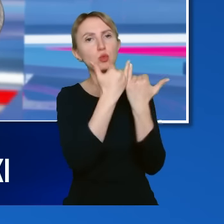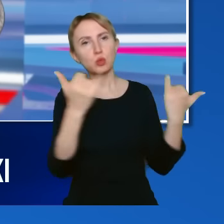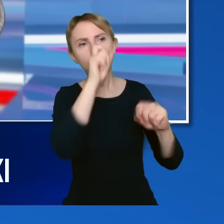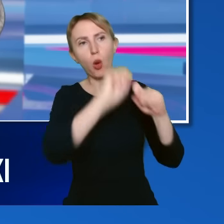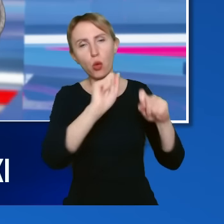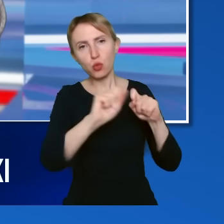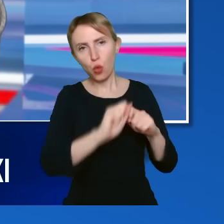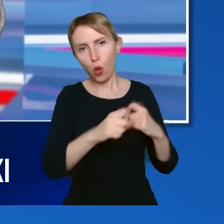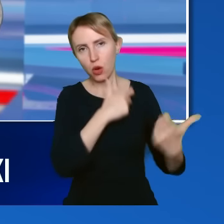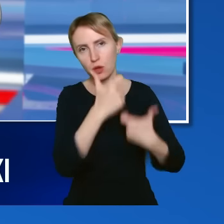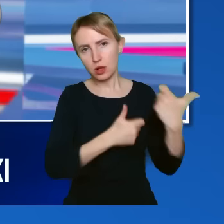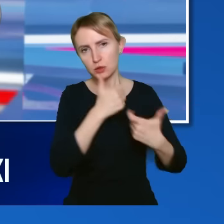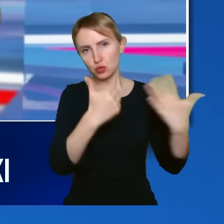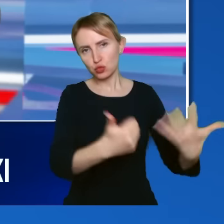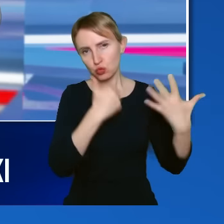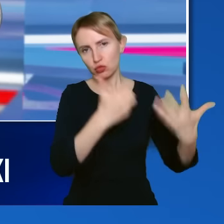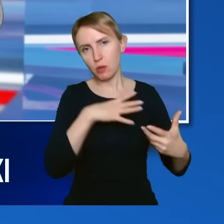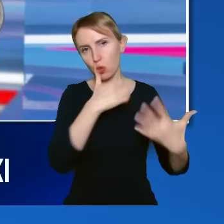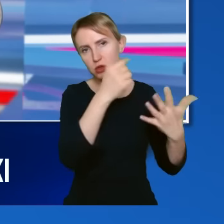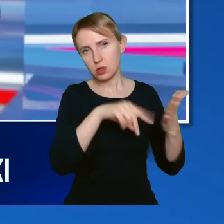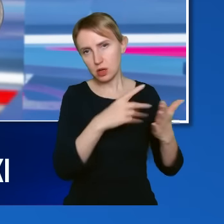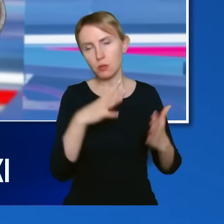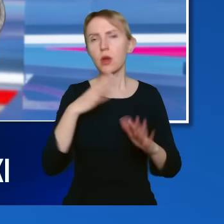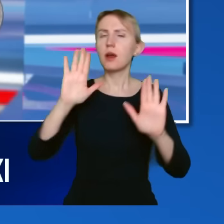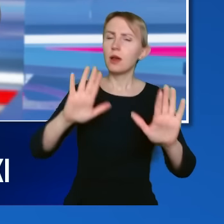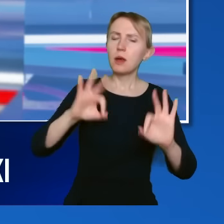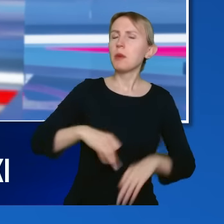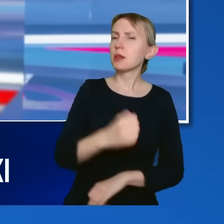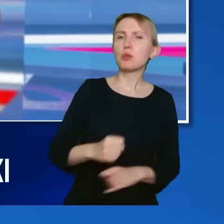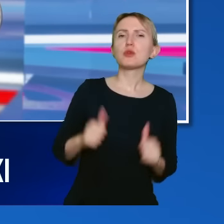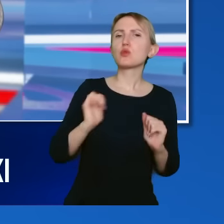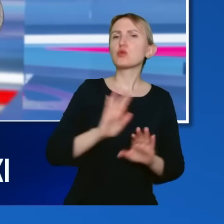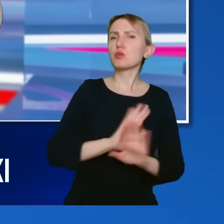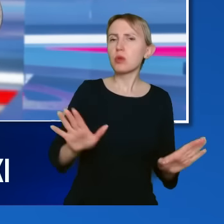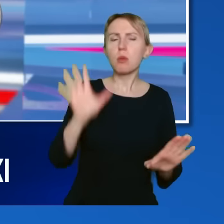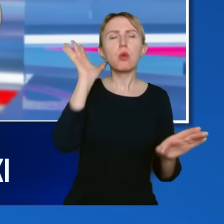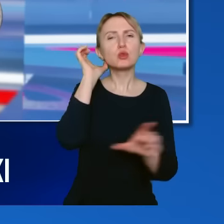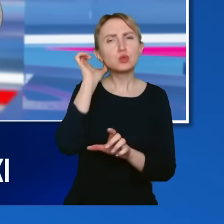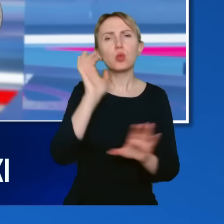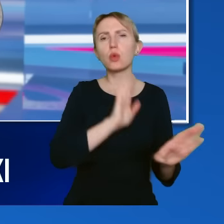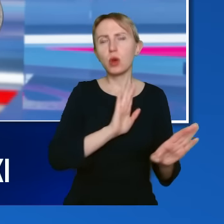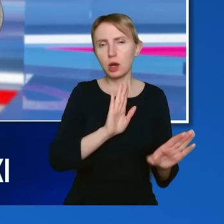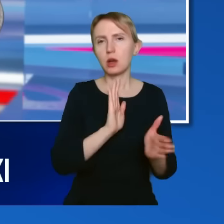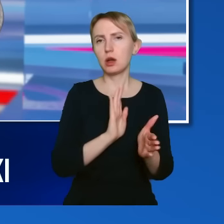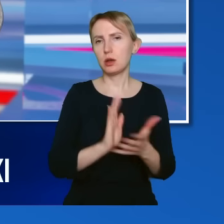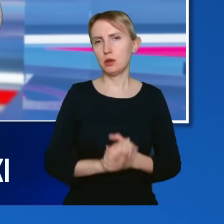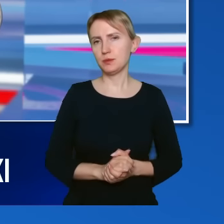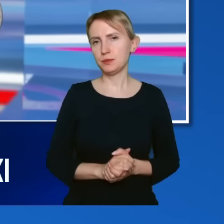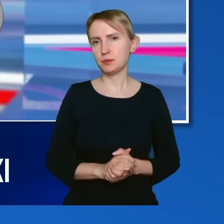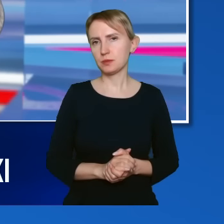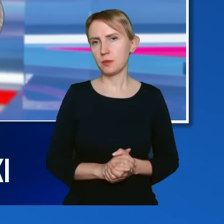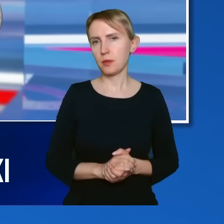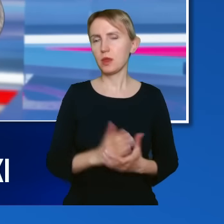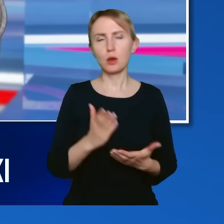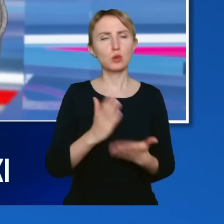bodajże w ciągu 6 lat. Nie, ale panie pośle, dajmy spokój, te posłuchy to się robią, mówiąc szczerze, mało